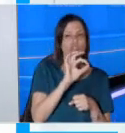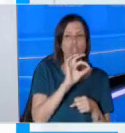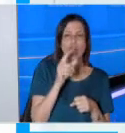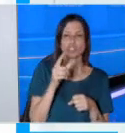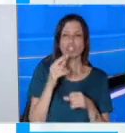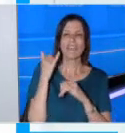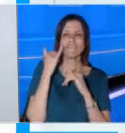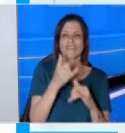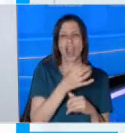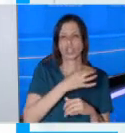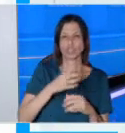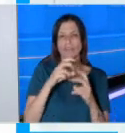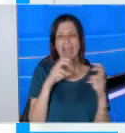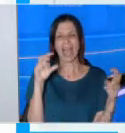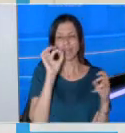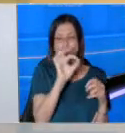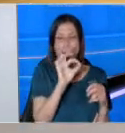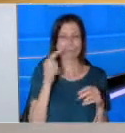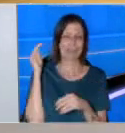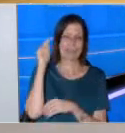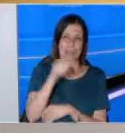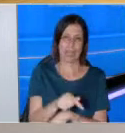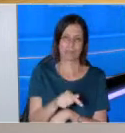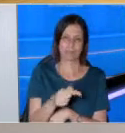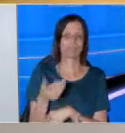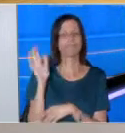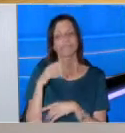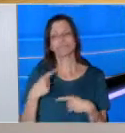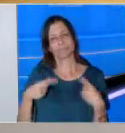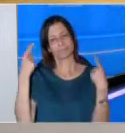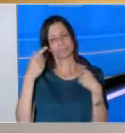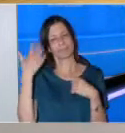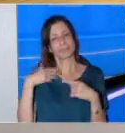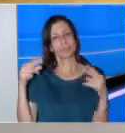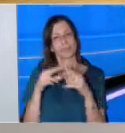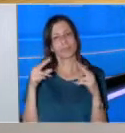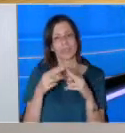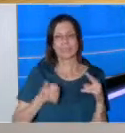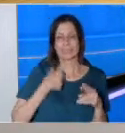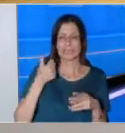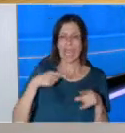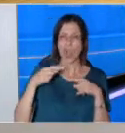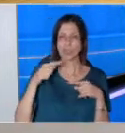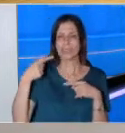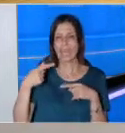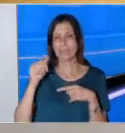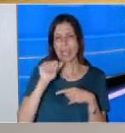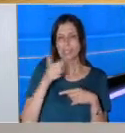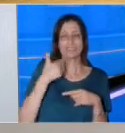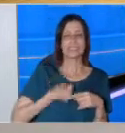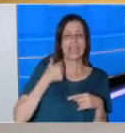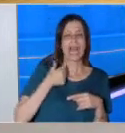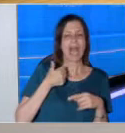והערים שלהם טילים. עוד היום נערכו פגישות בין שר החוץ גבי אשכנזי לשר החוץ של